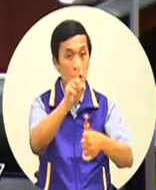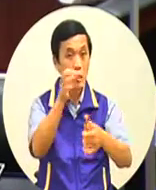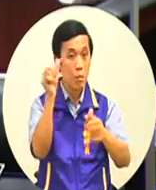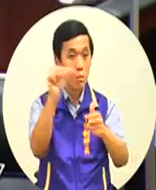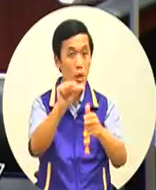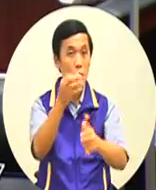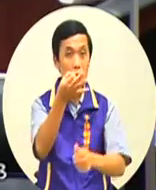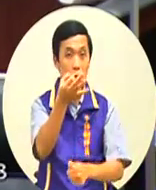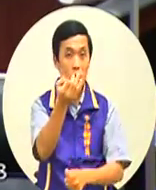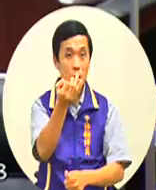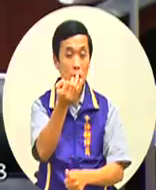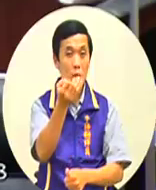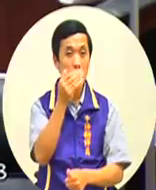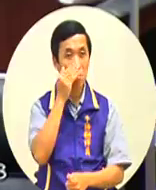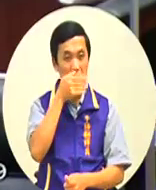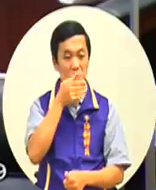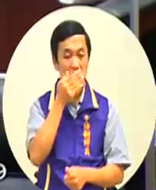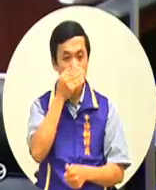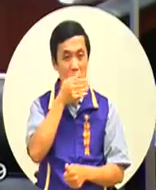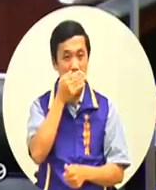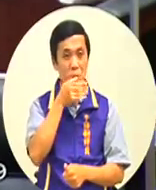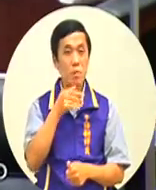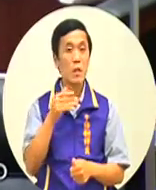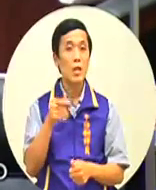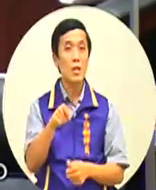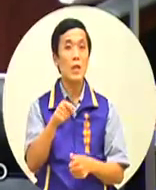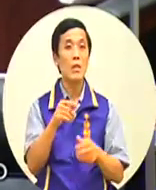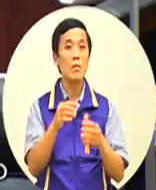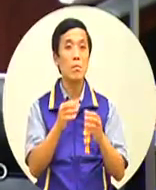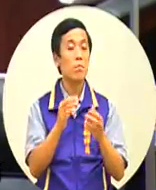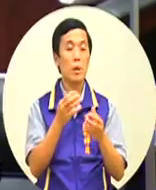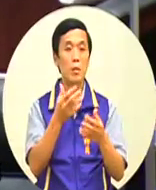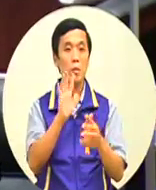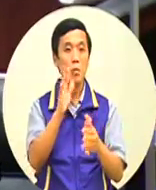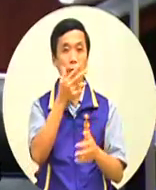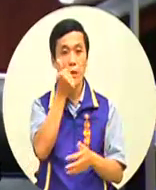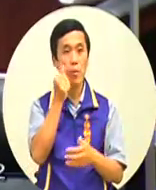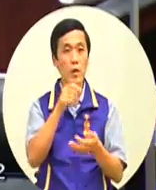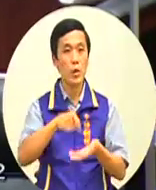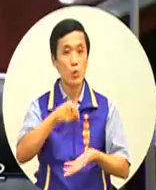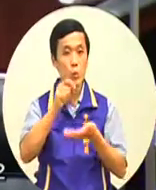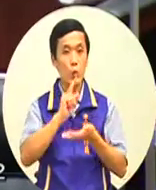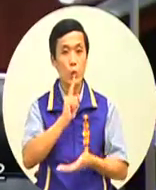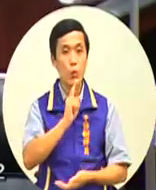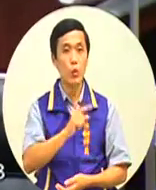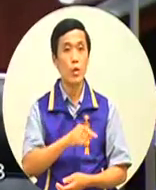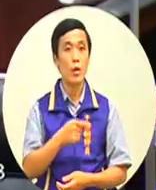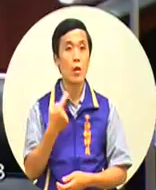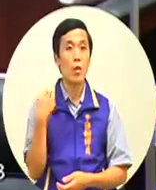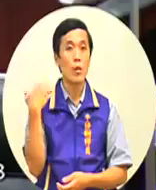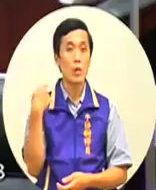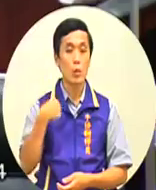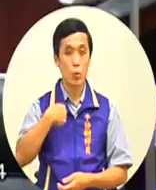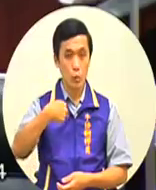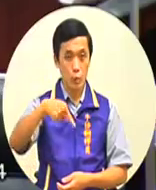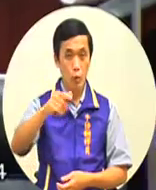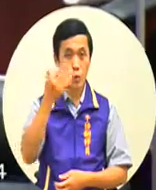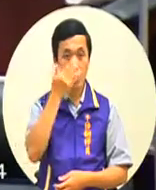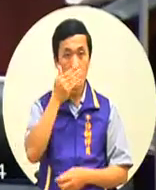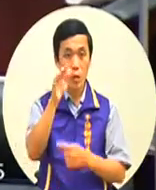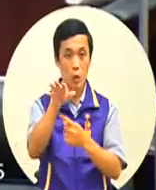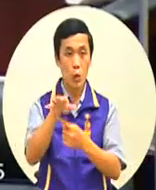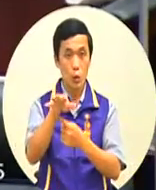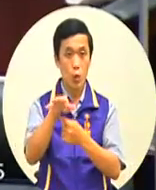不便讲啦 吼。请局长答复。 我一工把今日不便讲，免啦，因为我一工够过美容啦。